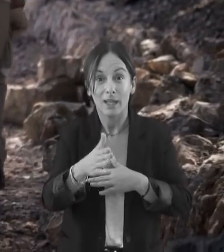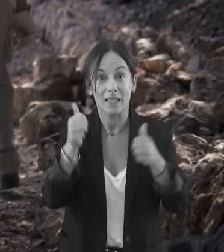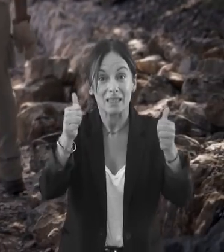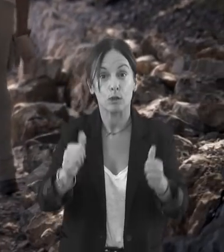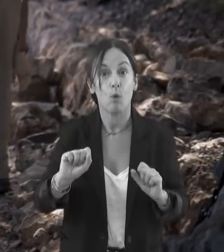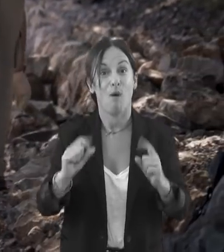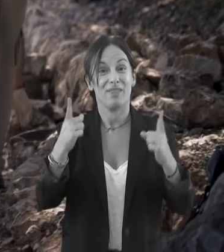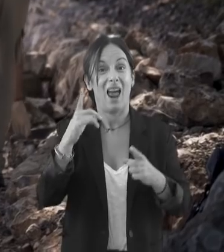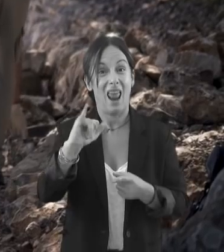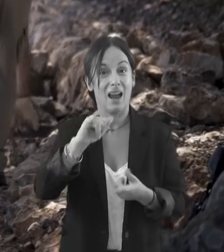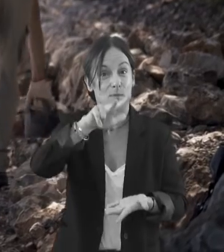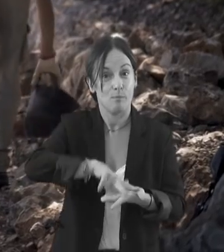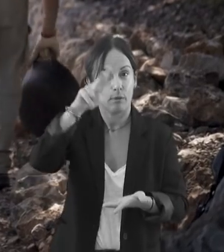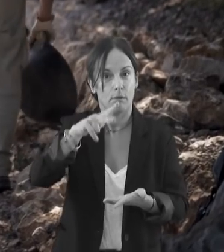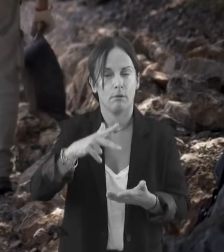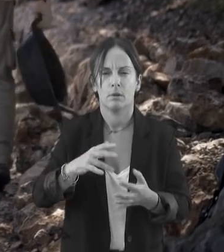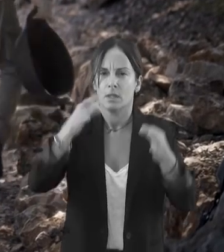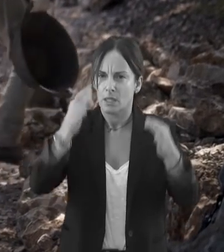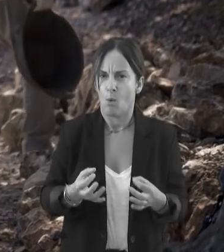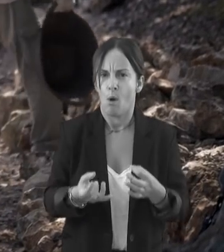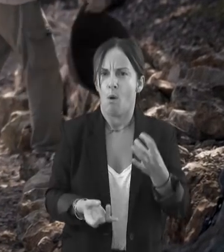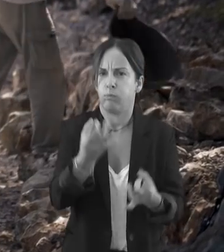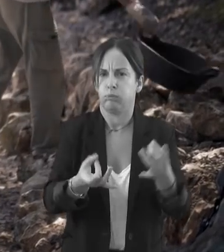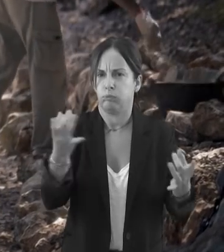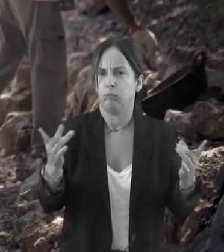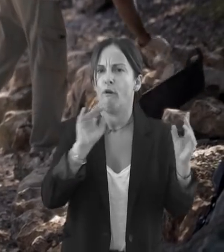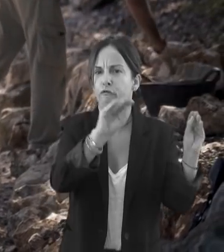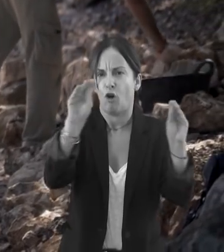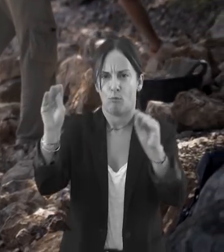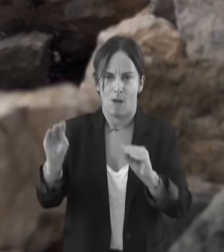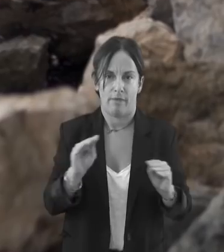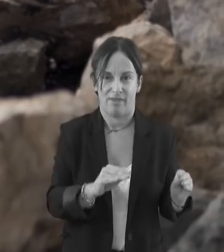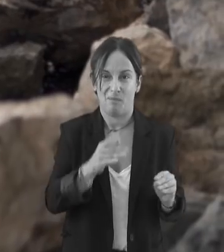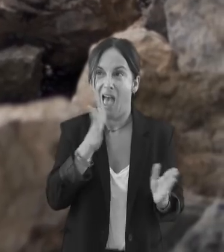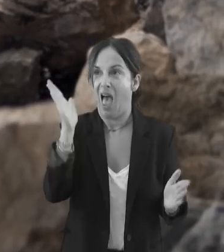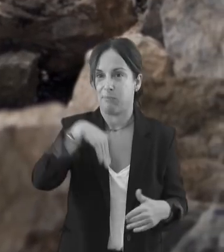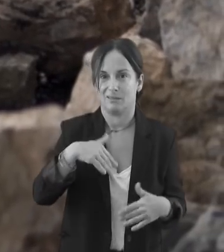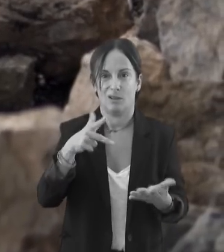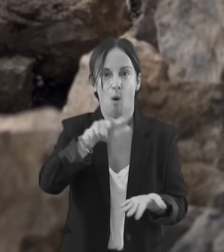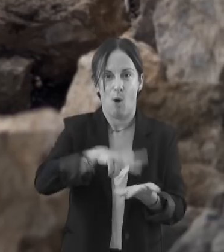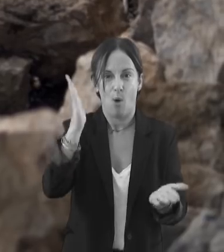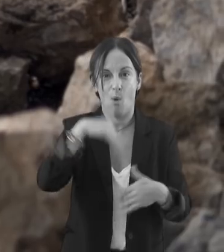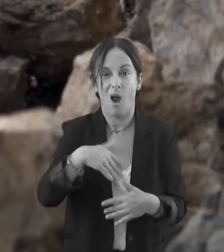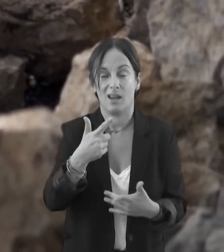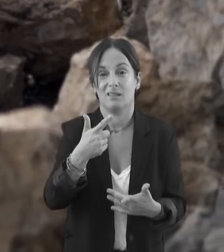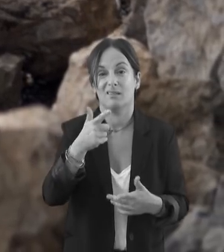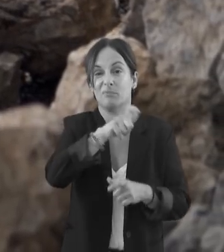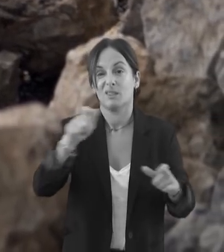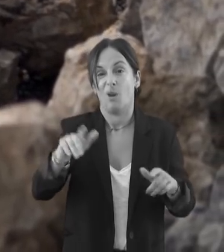part d'un grup de treball que hi està fent feina. Una vegada dissenyada